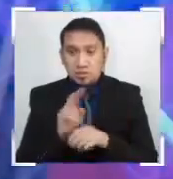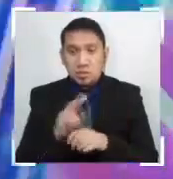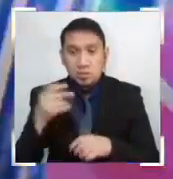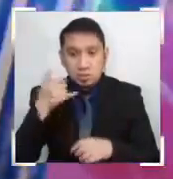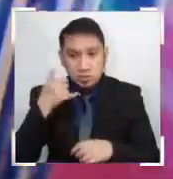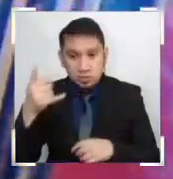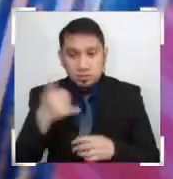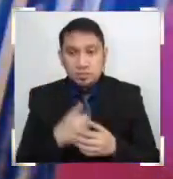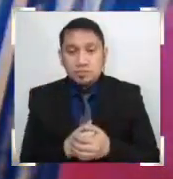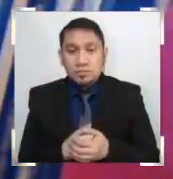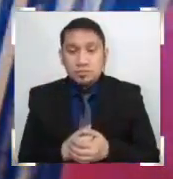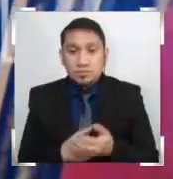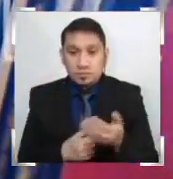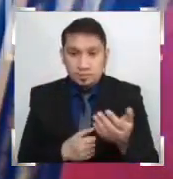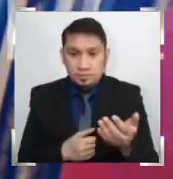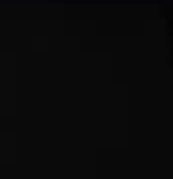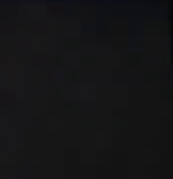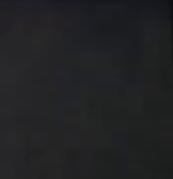ang inyong saksi.